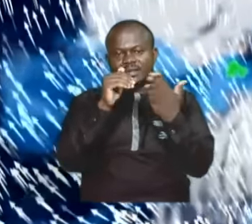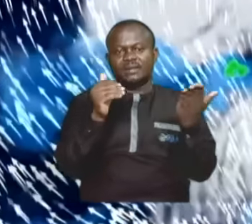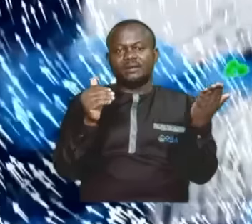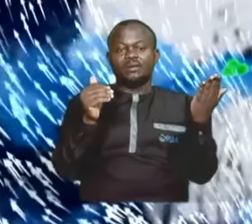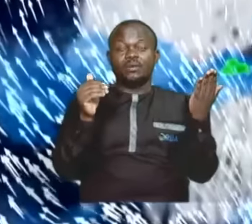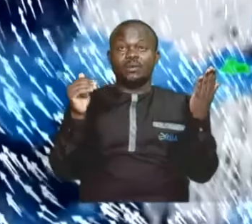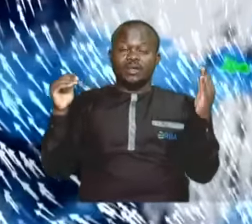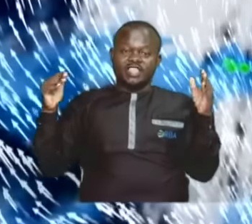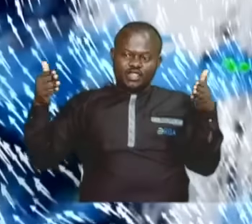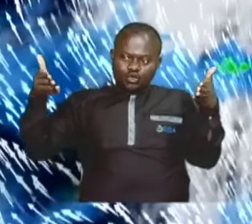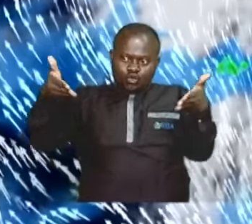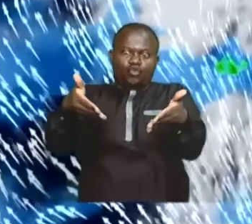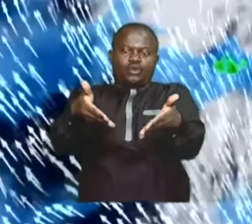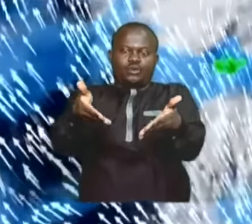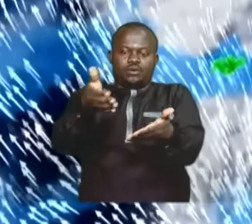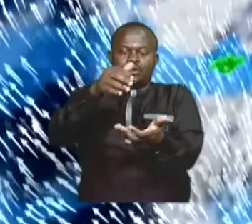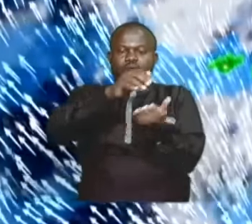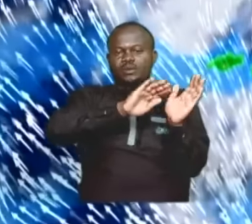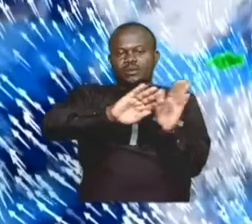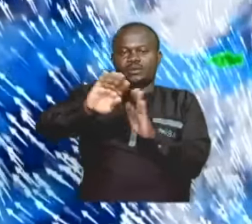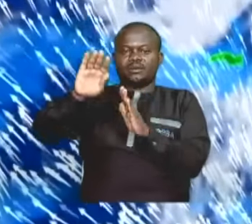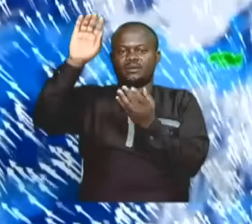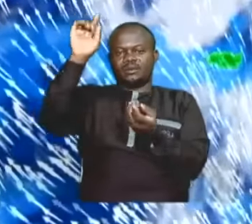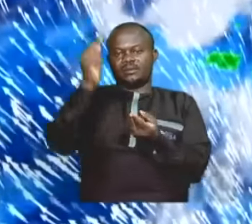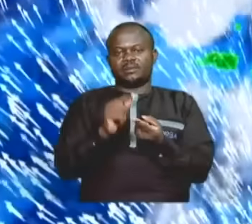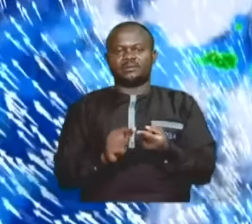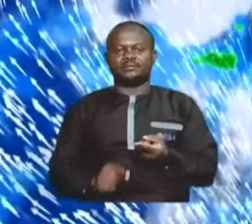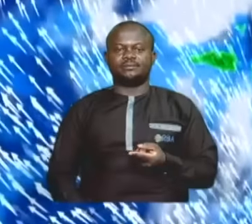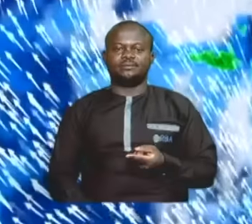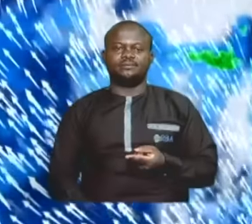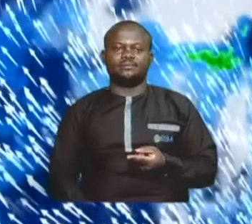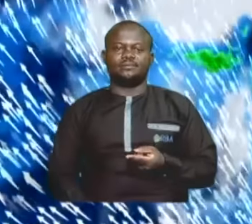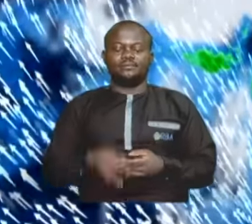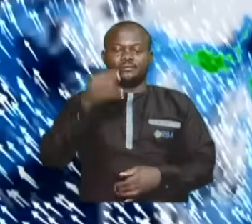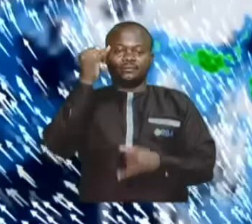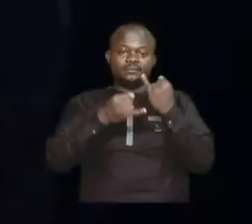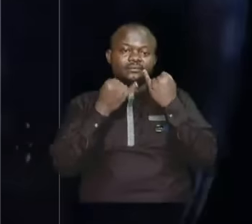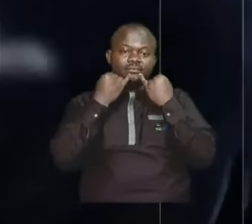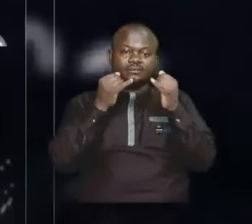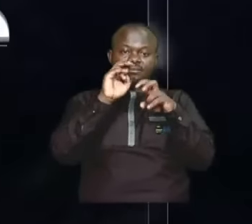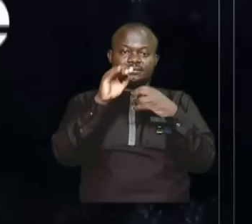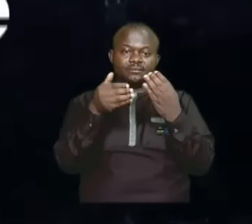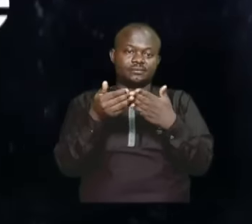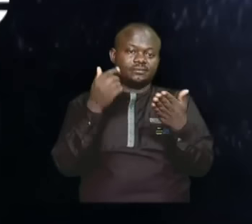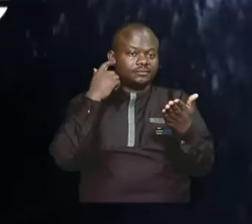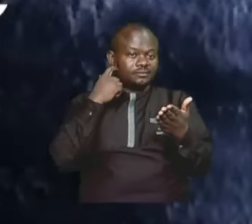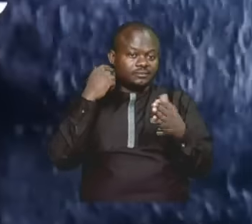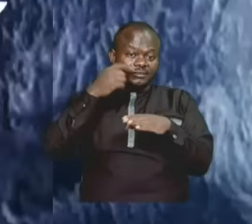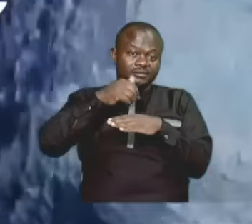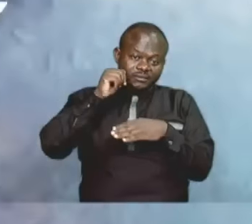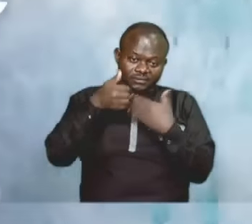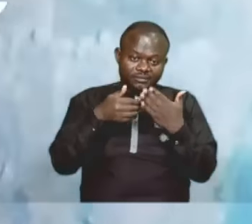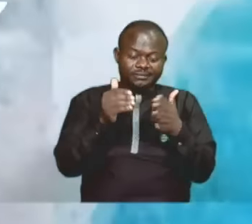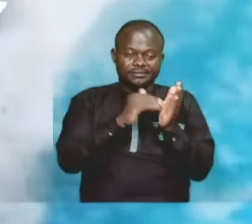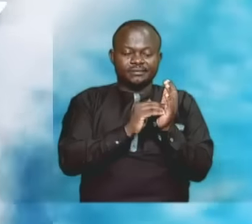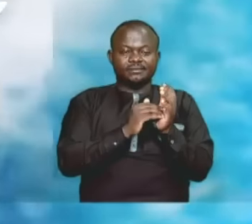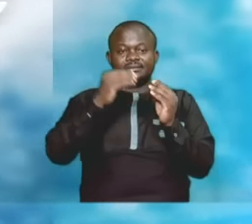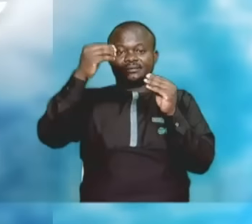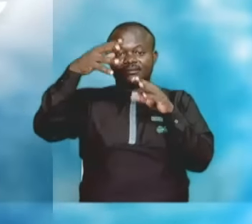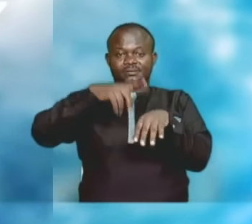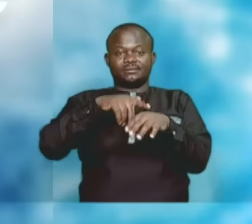ry'umuyaga tumaze iminsi dufite ryagabanutse. Dusoze rero tubabwira yuko ku munsi w'ejo n'ubundi izuba rizarasa